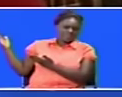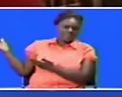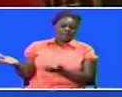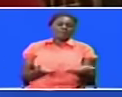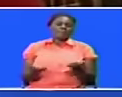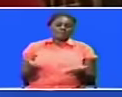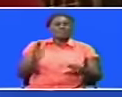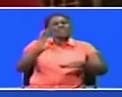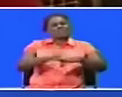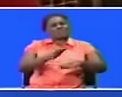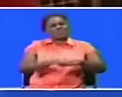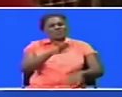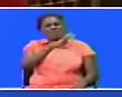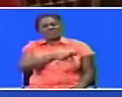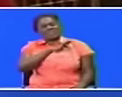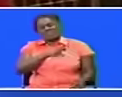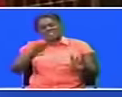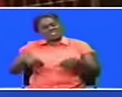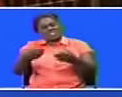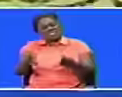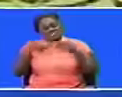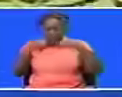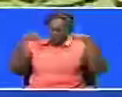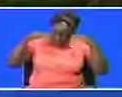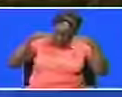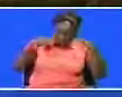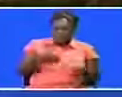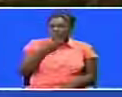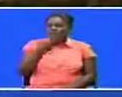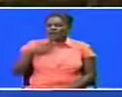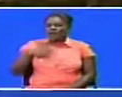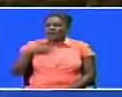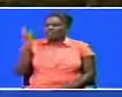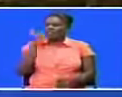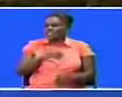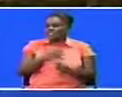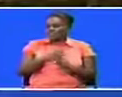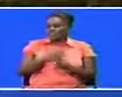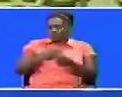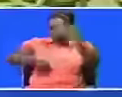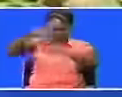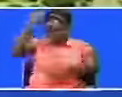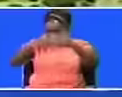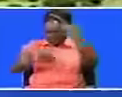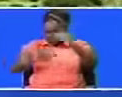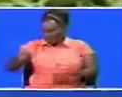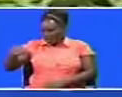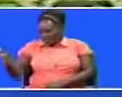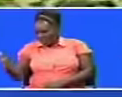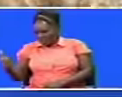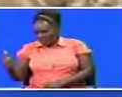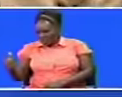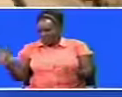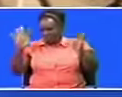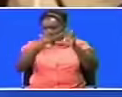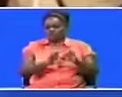biashara nzuri yenye faida itakayokupa tabasamu. Kijana wangu amemaliza university, huyu mwingine naye anaenda form